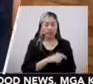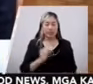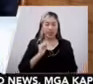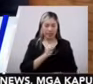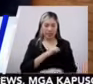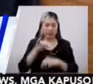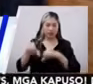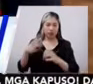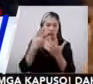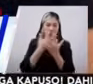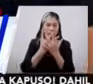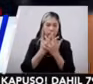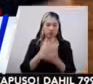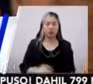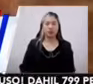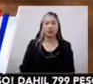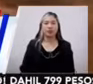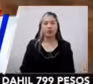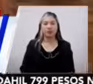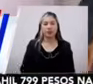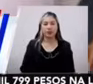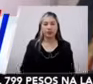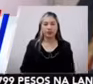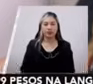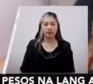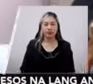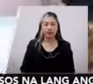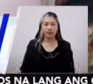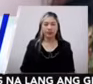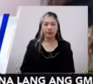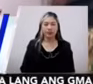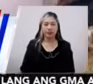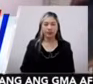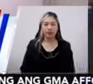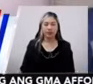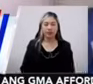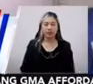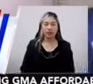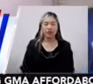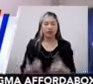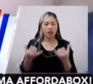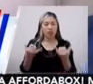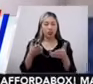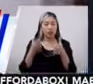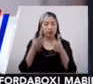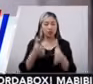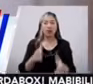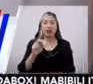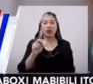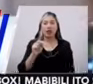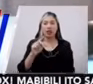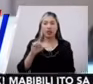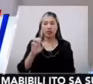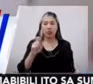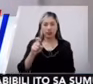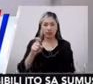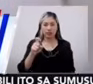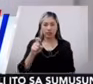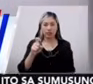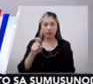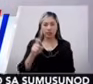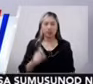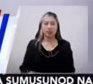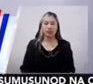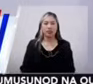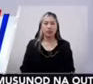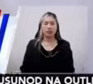ngayon, Connie, ay binabaybay natin itong kahabaan ng North Luzon Expressway. At yun na nga, no? Punong-puno